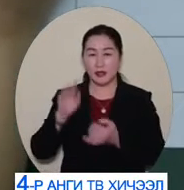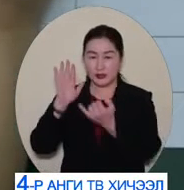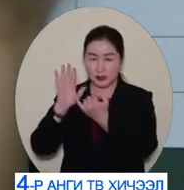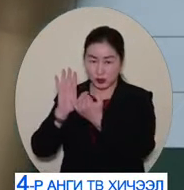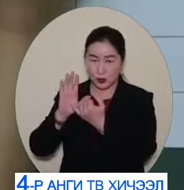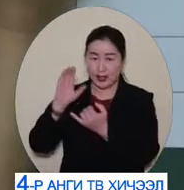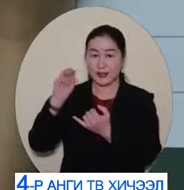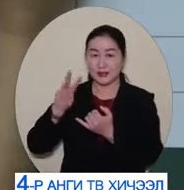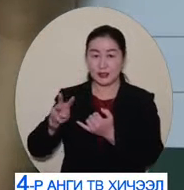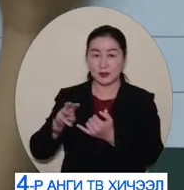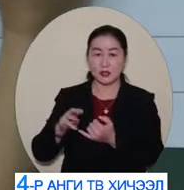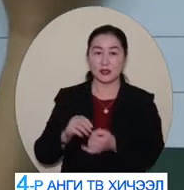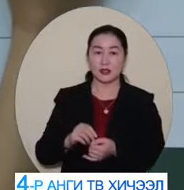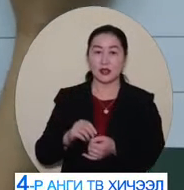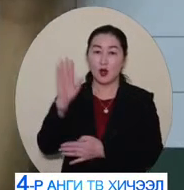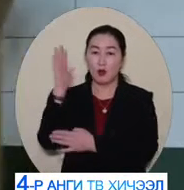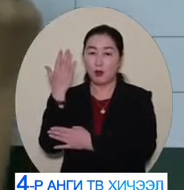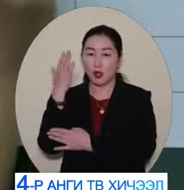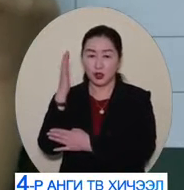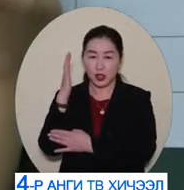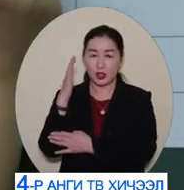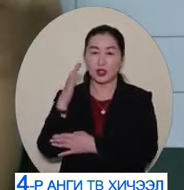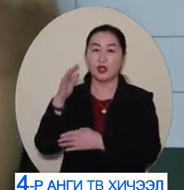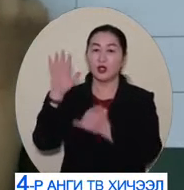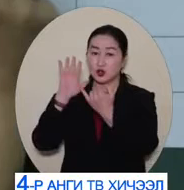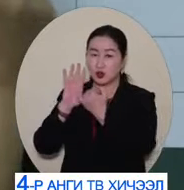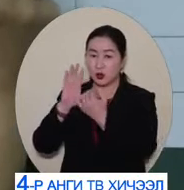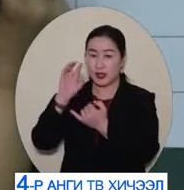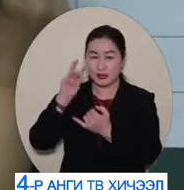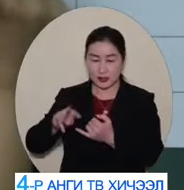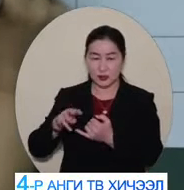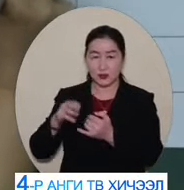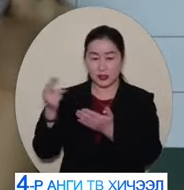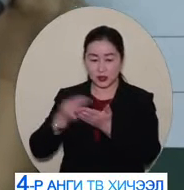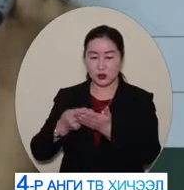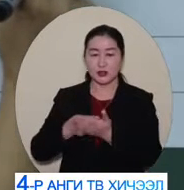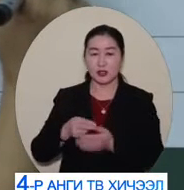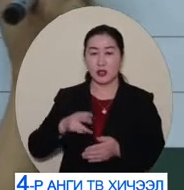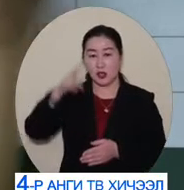гэж зурсан тийм ээ. За модыг бас 6 см-ээр зурсан.